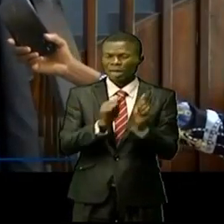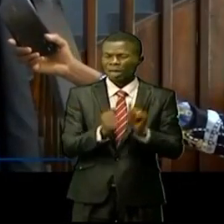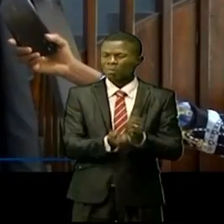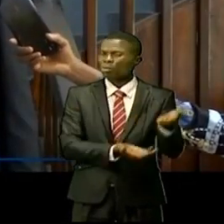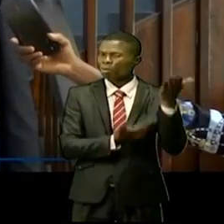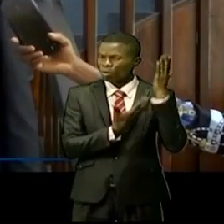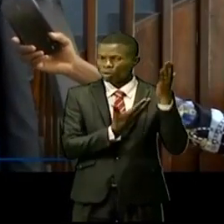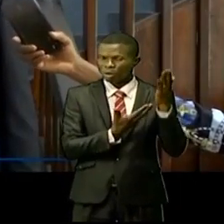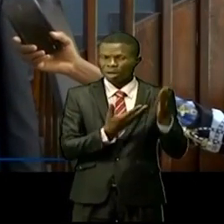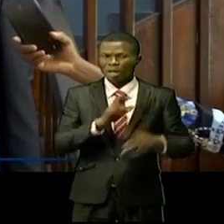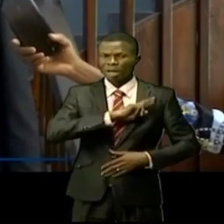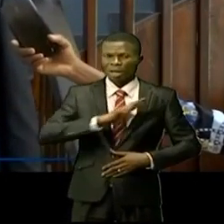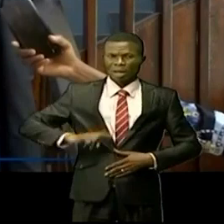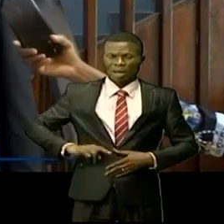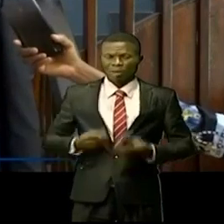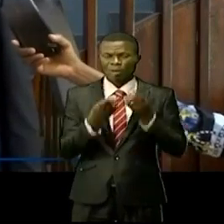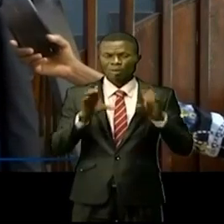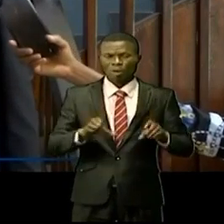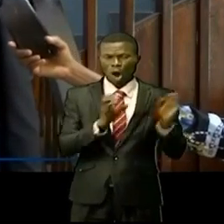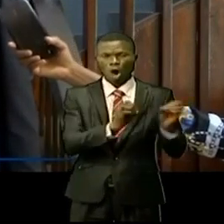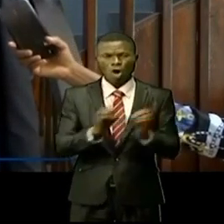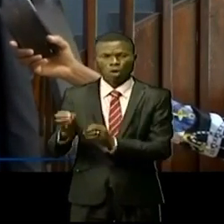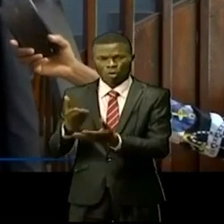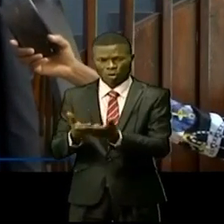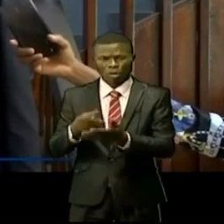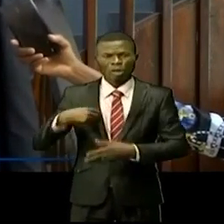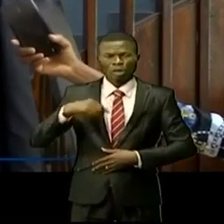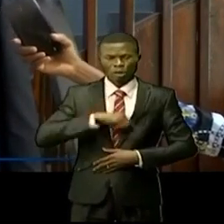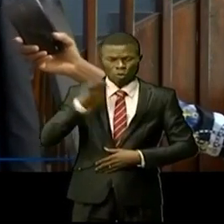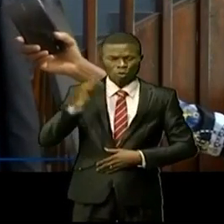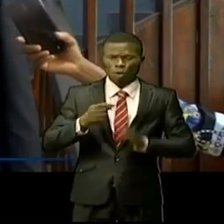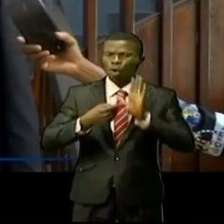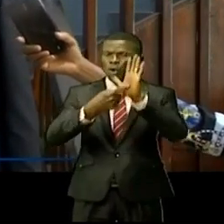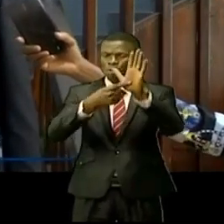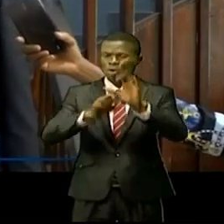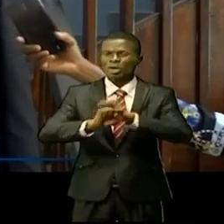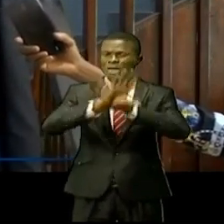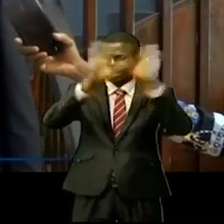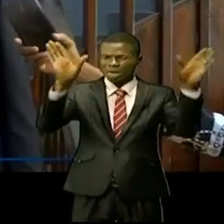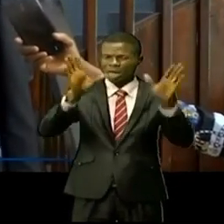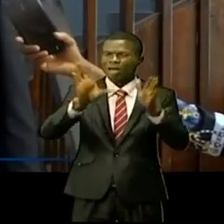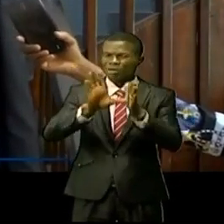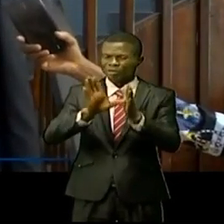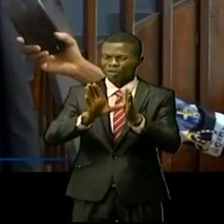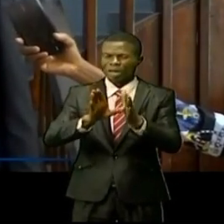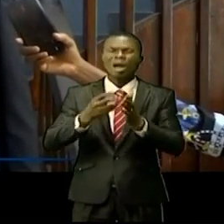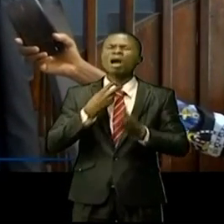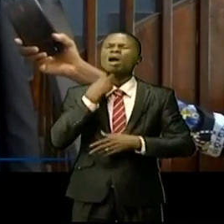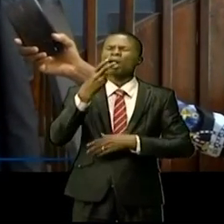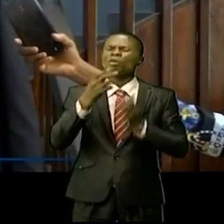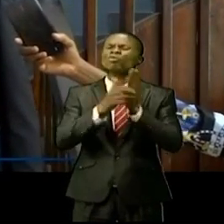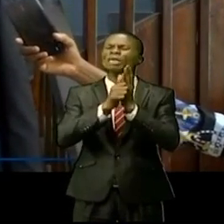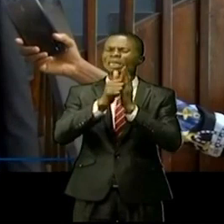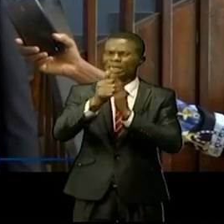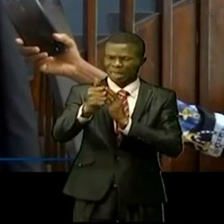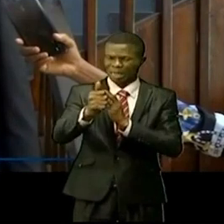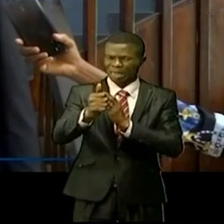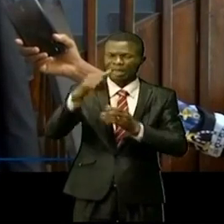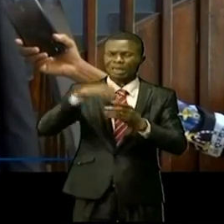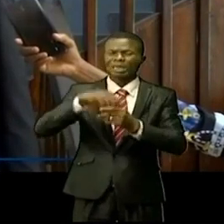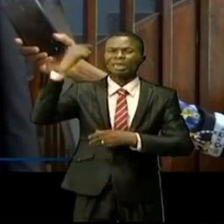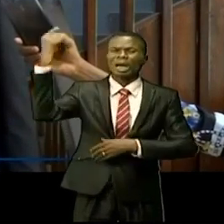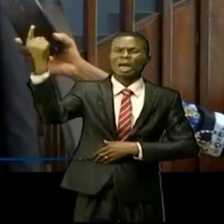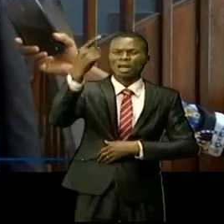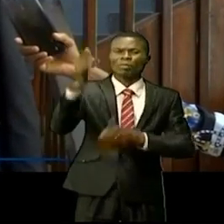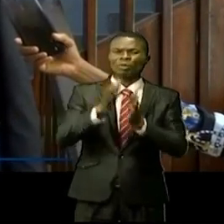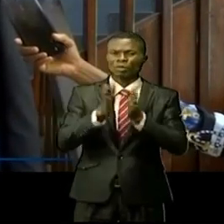que la RDC va organiser. Et donc nous devons diffuser les images, les sons de qualité à travers le monde